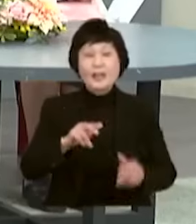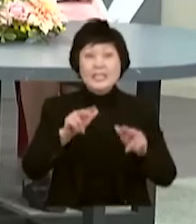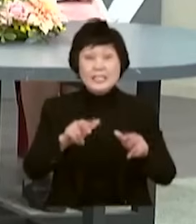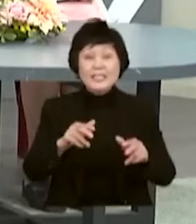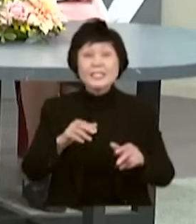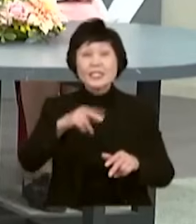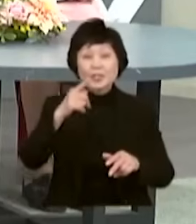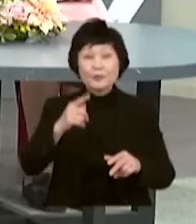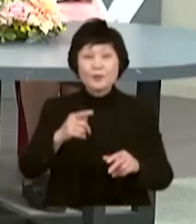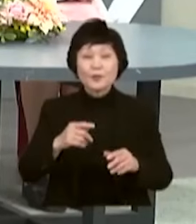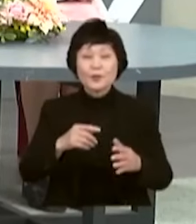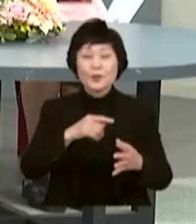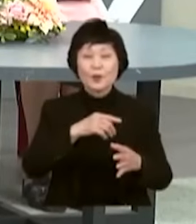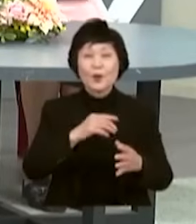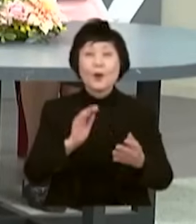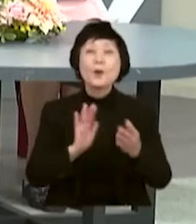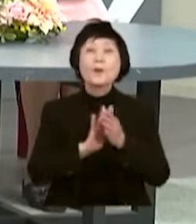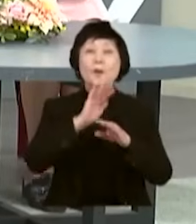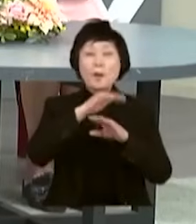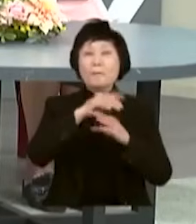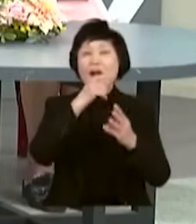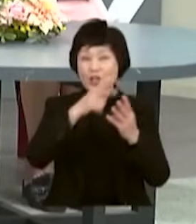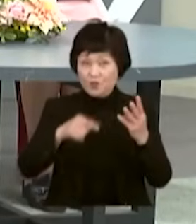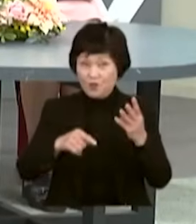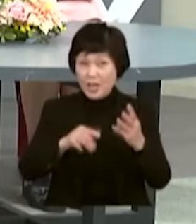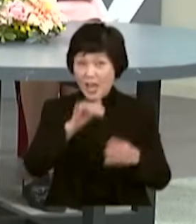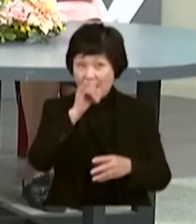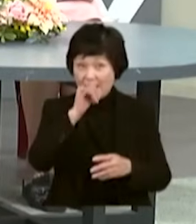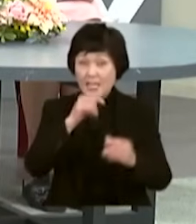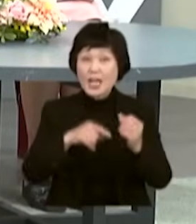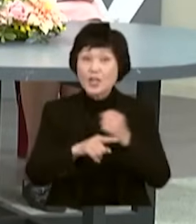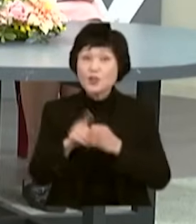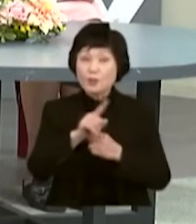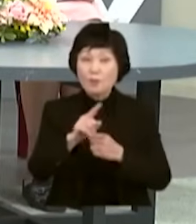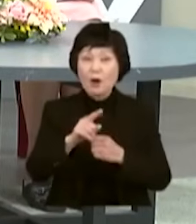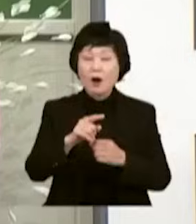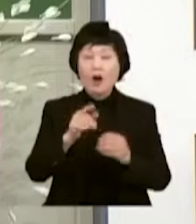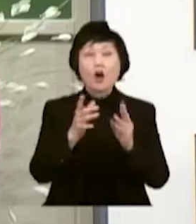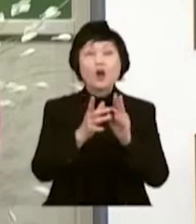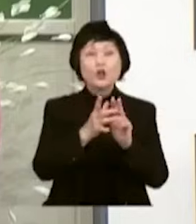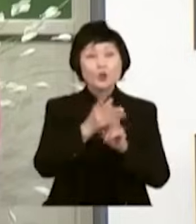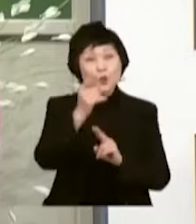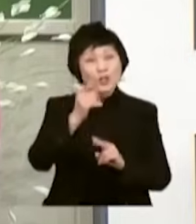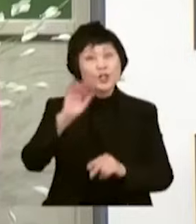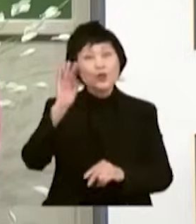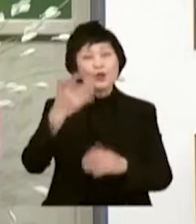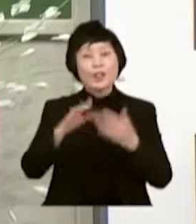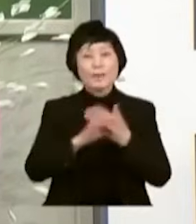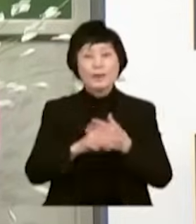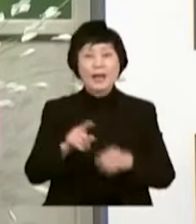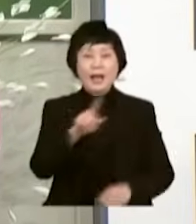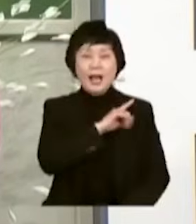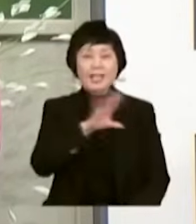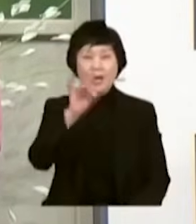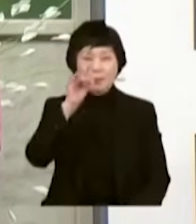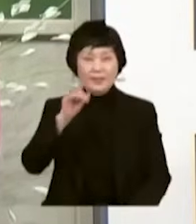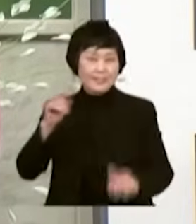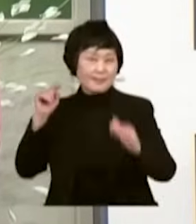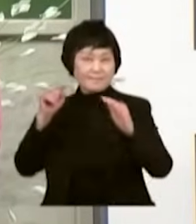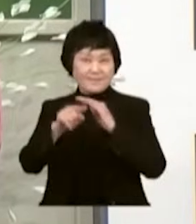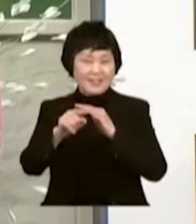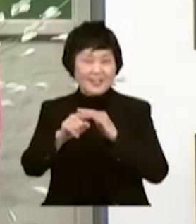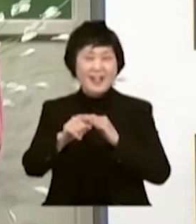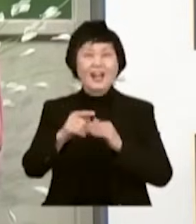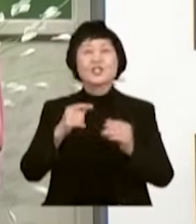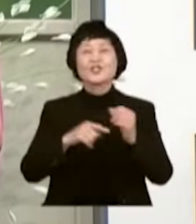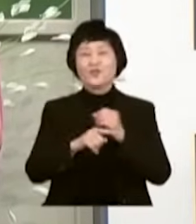거예요, 그죠? 네, 그렇습니다. 제일 먼저 달려가려고. 네네. 멋지다, 진짜 멋져. 정말. 네. 자, 우리 조영구 집사님 기도 제목 좀 여쭐게요. 아,